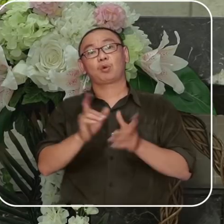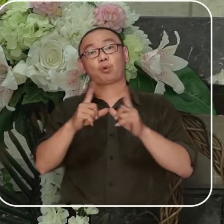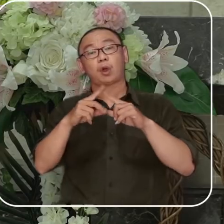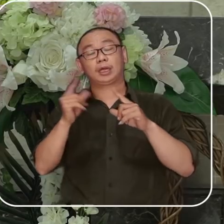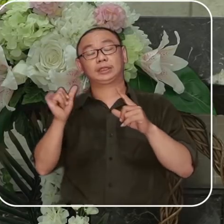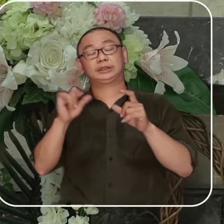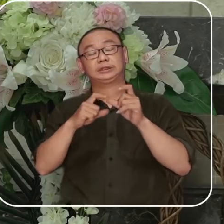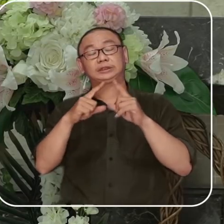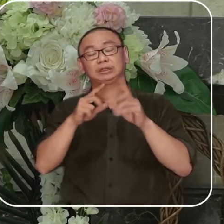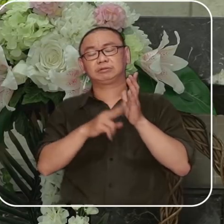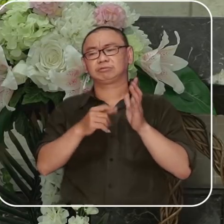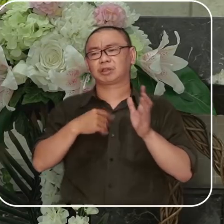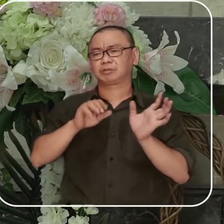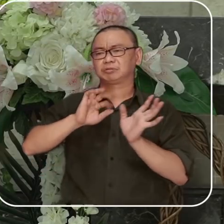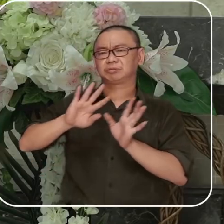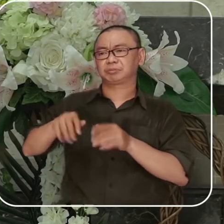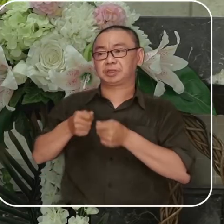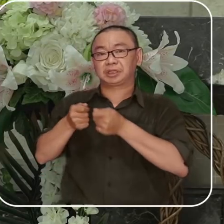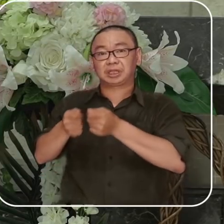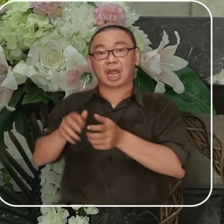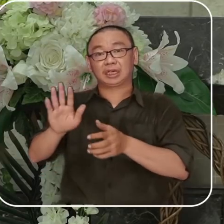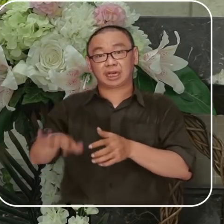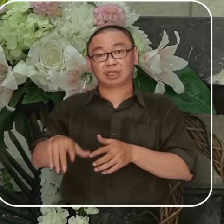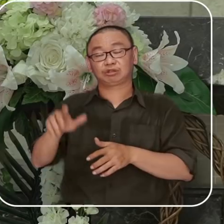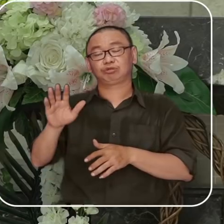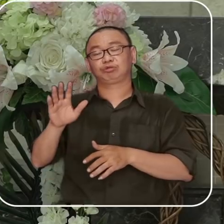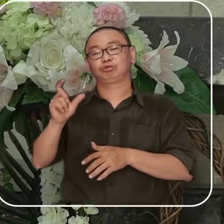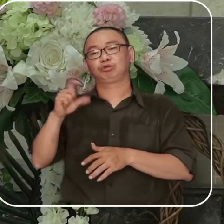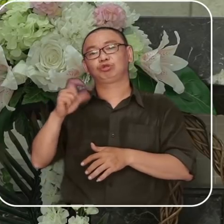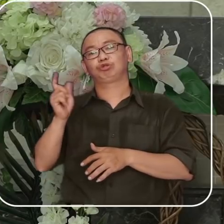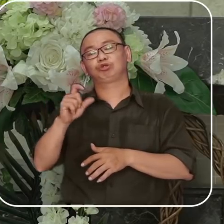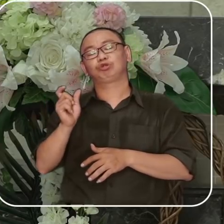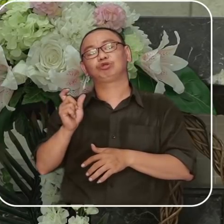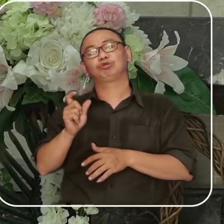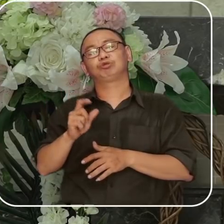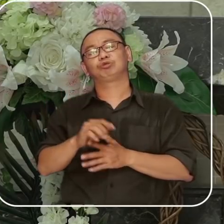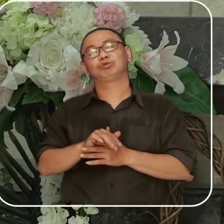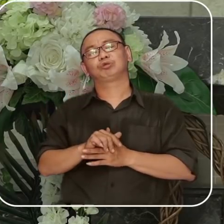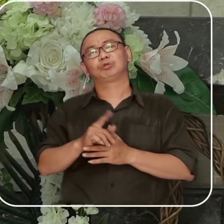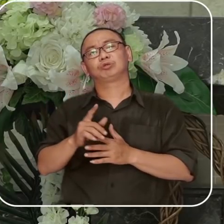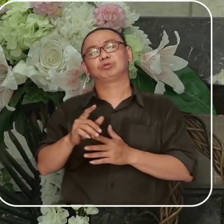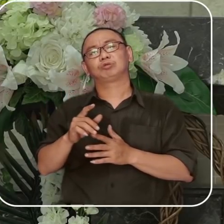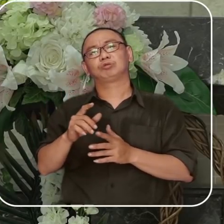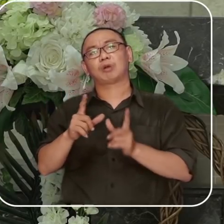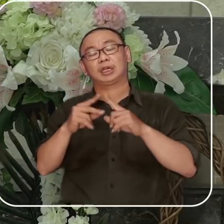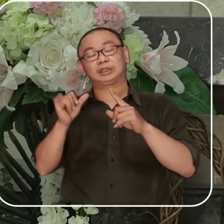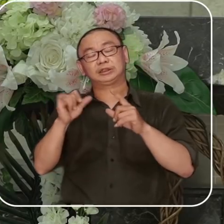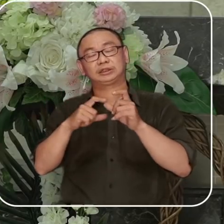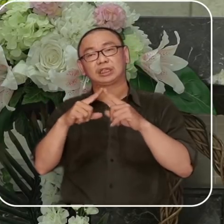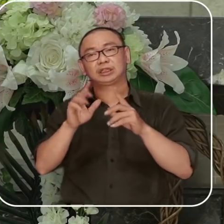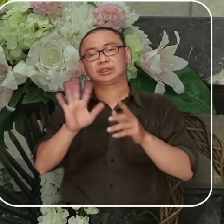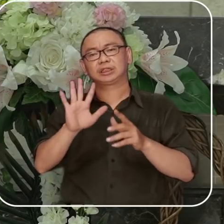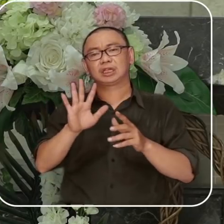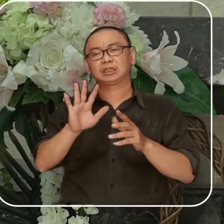Warisan yang akan kita berikan pada anak cucu, saudara, itulah warisan yang tidak akan